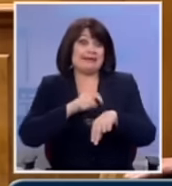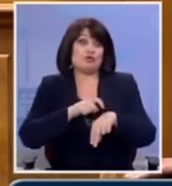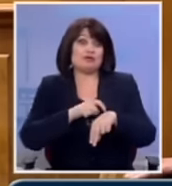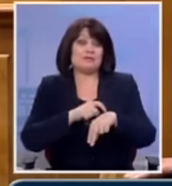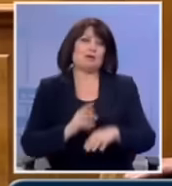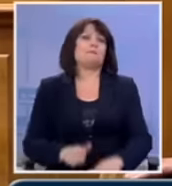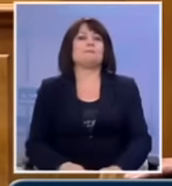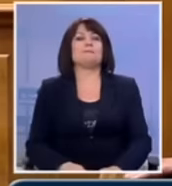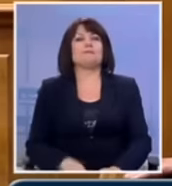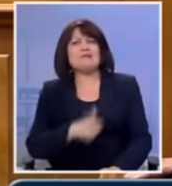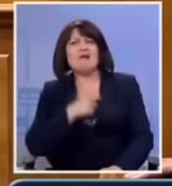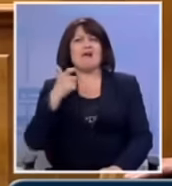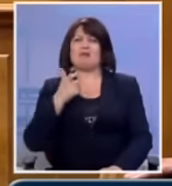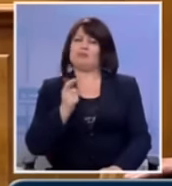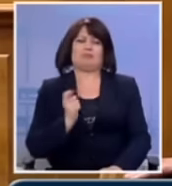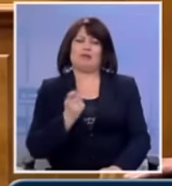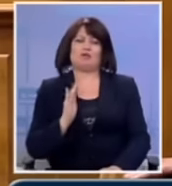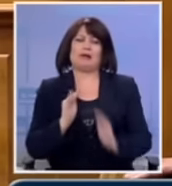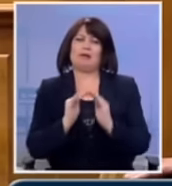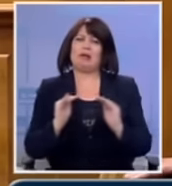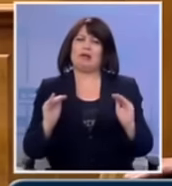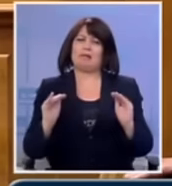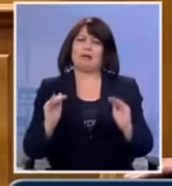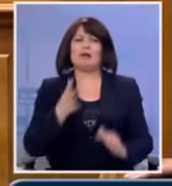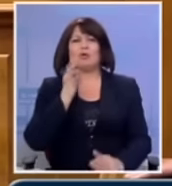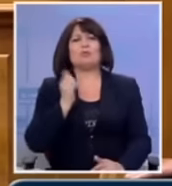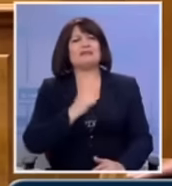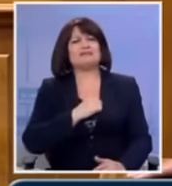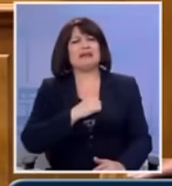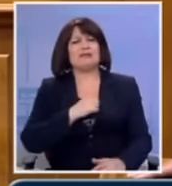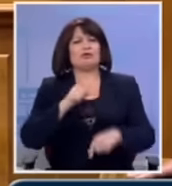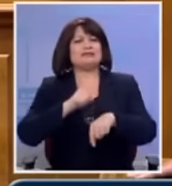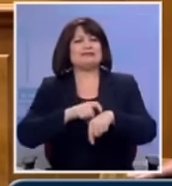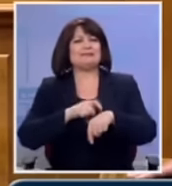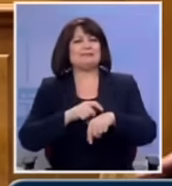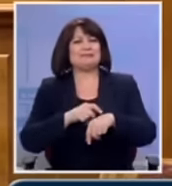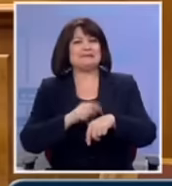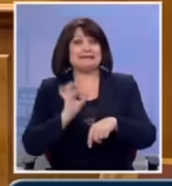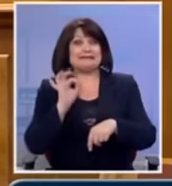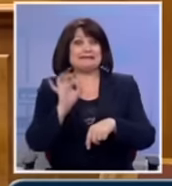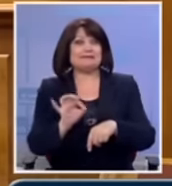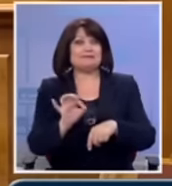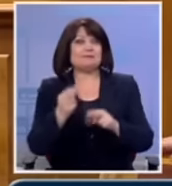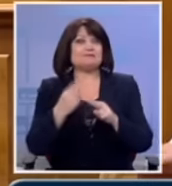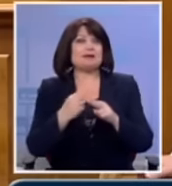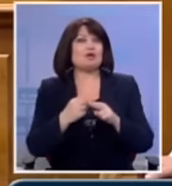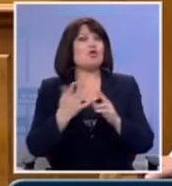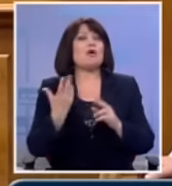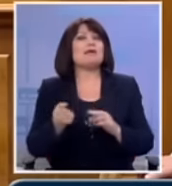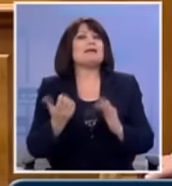Επέλεξα να μην σηκώσω τους τόνους, καθότι θεωρώ ότι σε αυτό το κρίσιμο σημείο σημασία